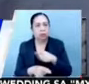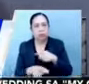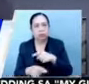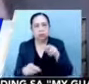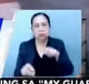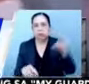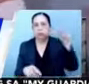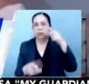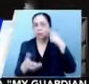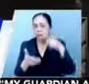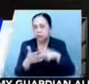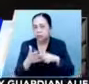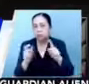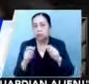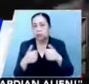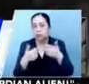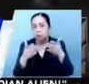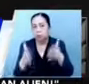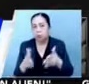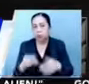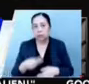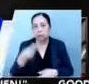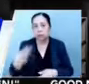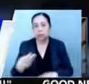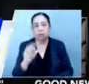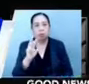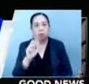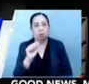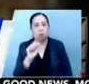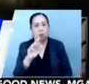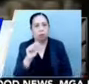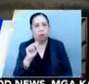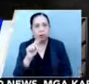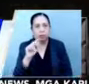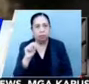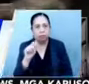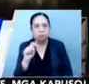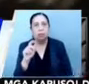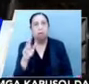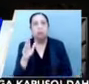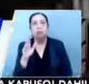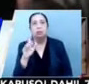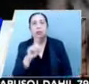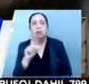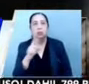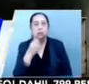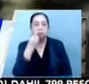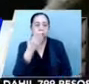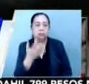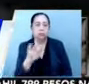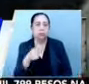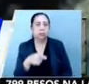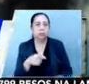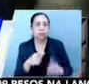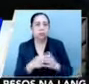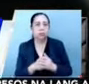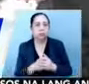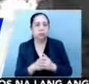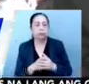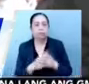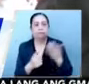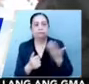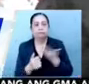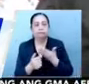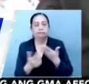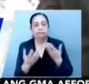yung manner ba ng pagsiserve po ba ng warrant. What we can tell you, sir, na yung pag-i-implement po natin ng